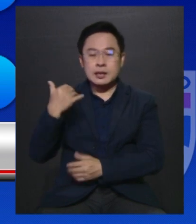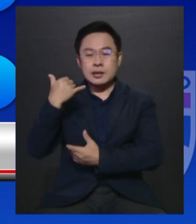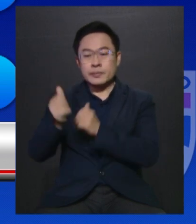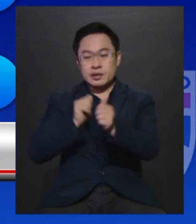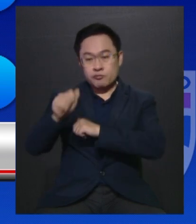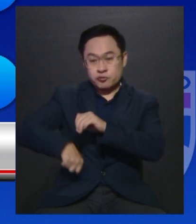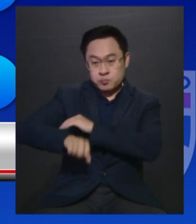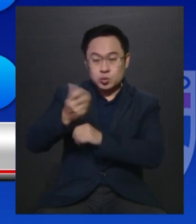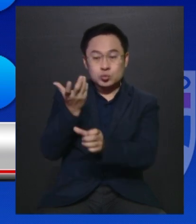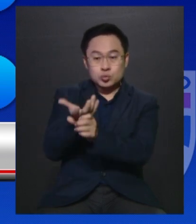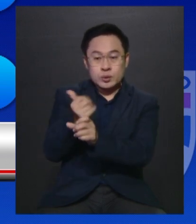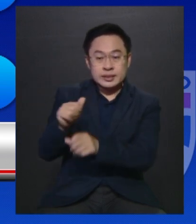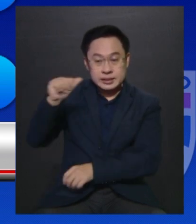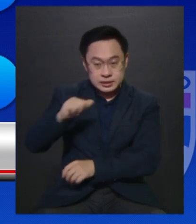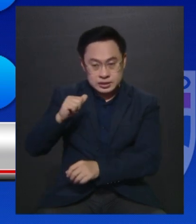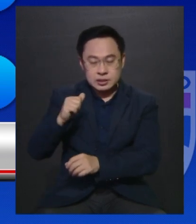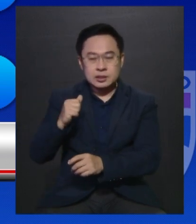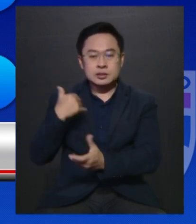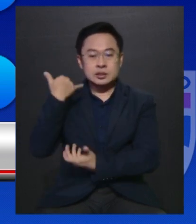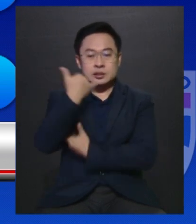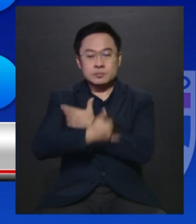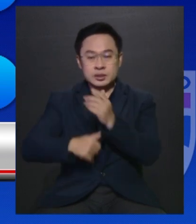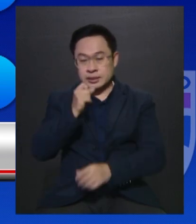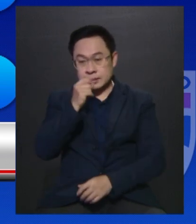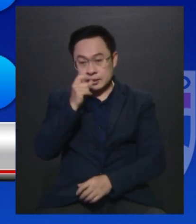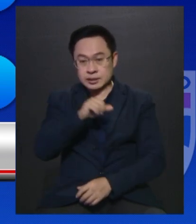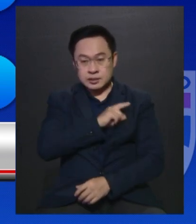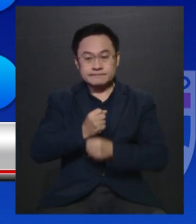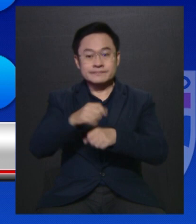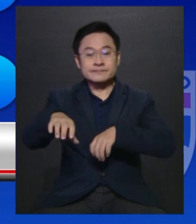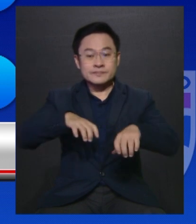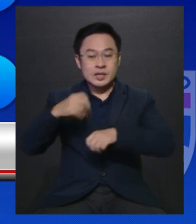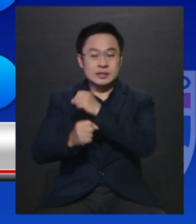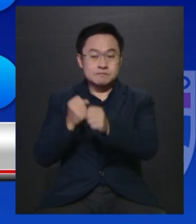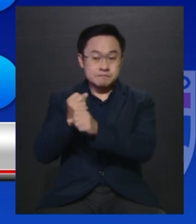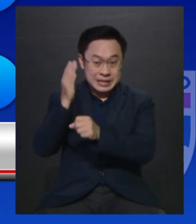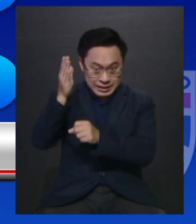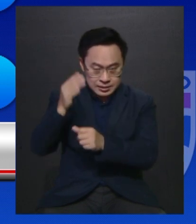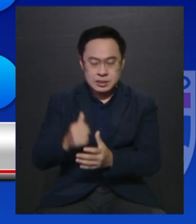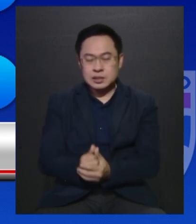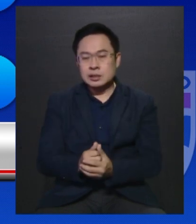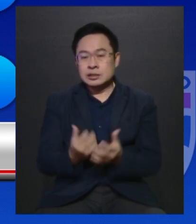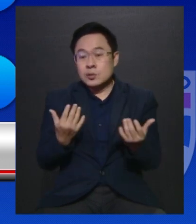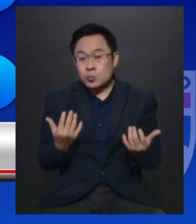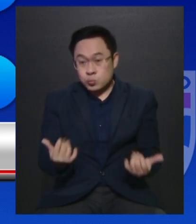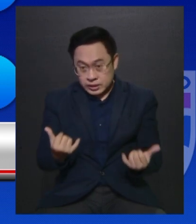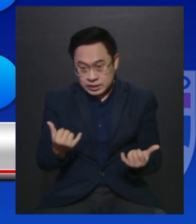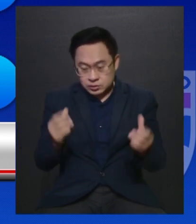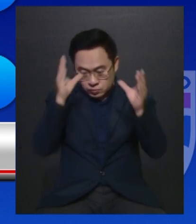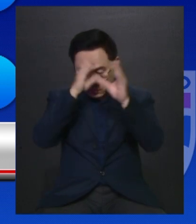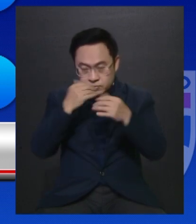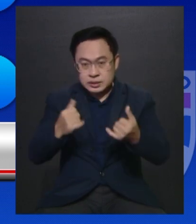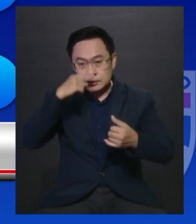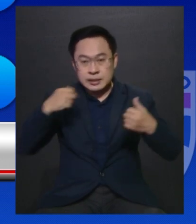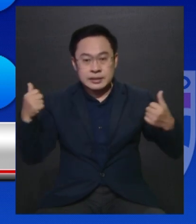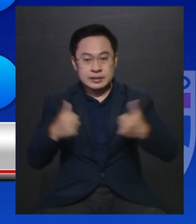องไปไกลเอาวันนี้ก่อน ครับผม คืนนี้ 20:30 เจอบังกลาเทศถ้าเก็บ3แต้มได้แล้วชนะเยอะหน่อยเนี่ยโอกาสเข้ารอบก็น่าจะสบายแล้ว จริ